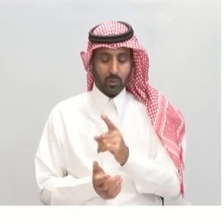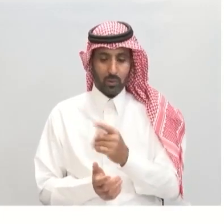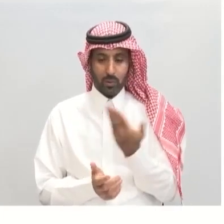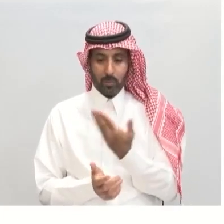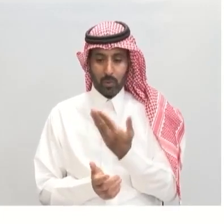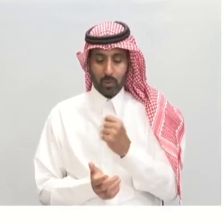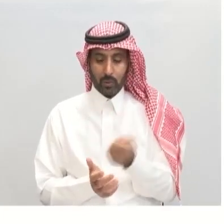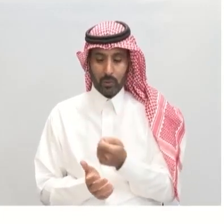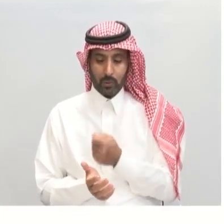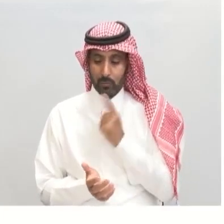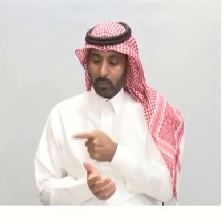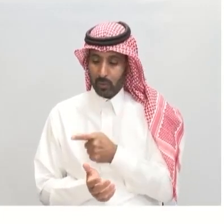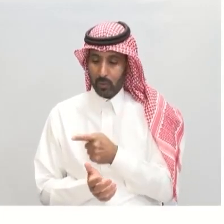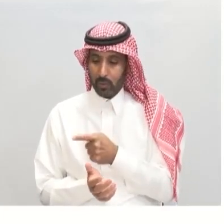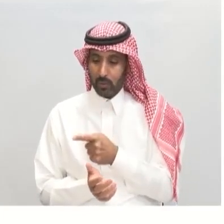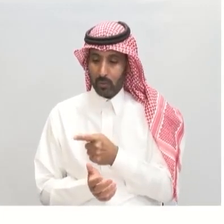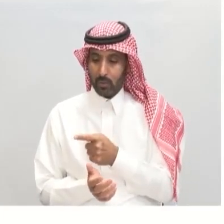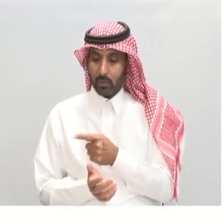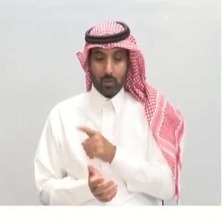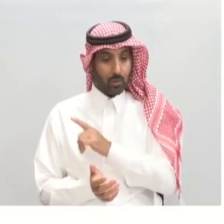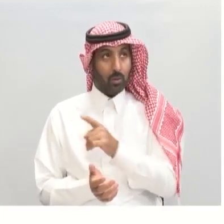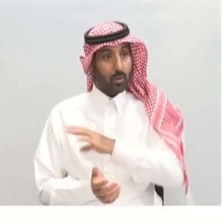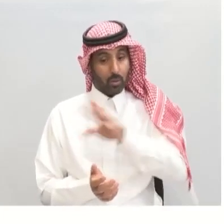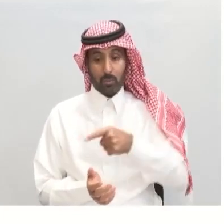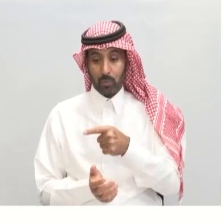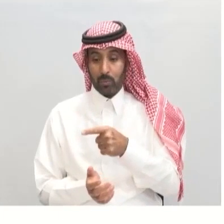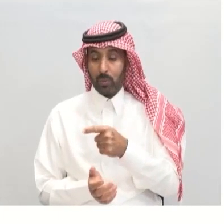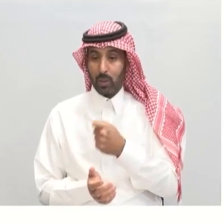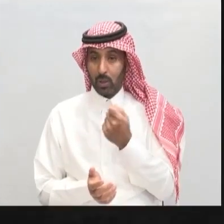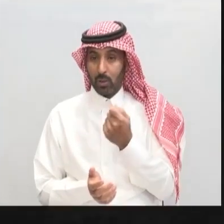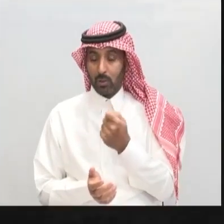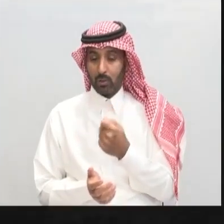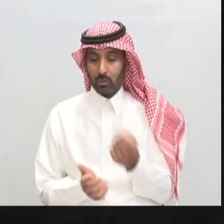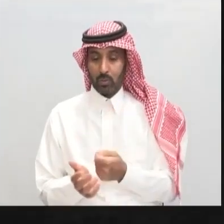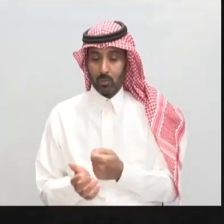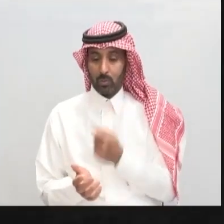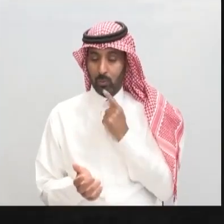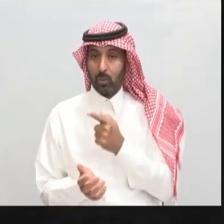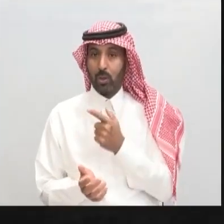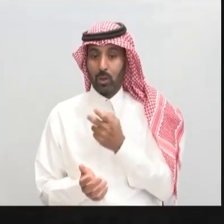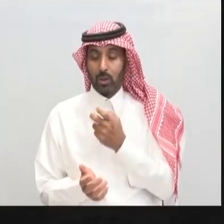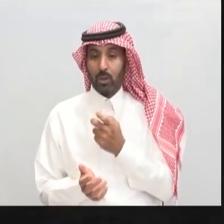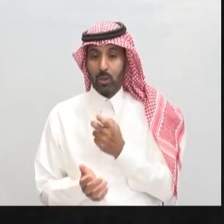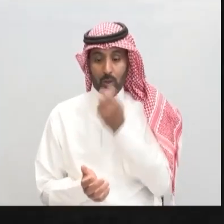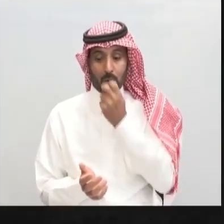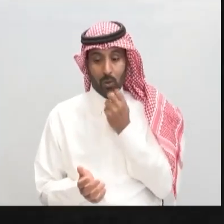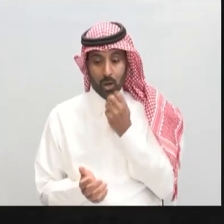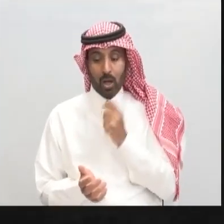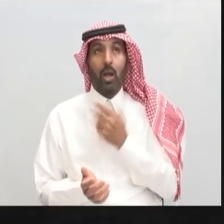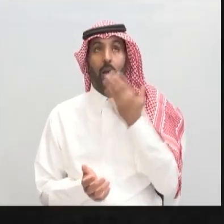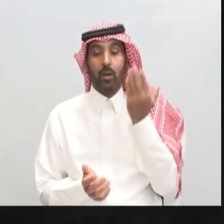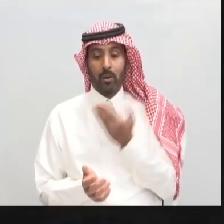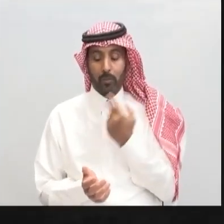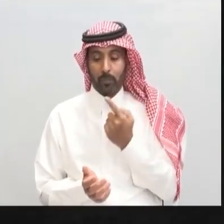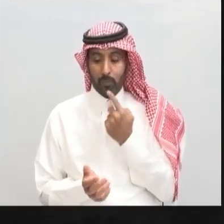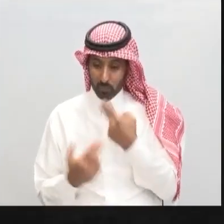عني ومن كتب عني غير القران فليمحه اذا اذن عام اذن عام بماذا